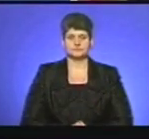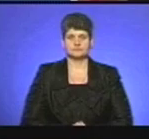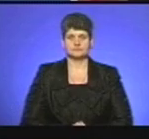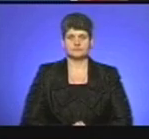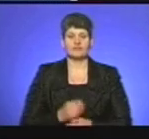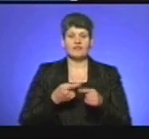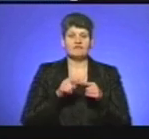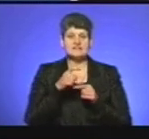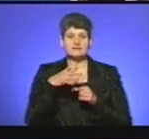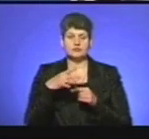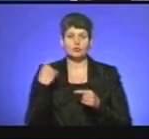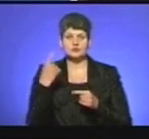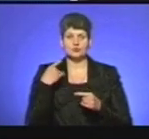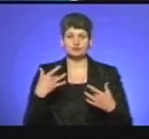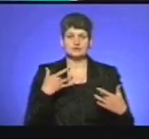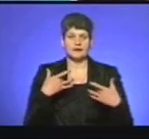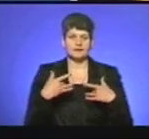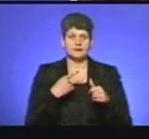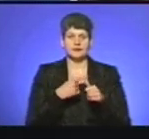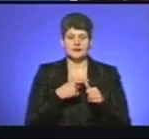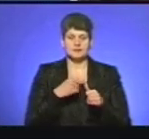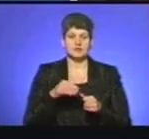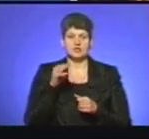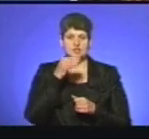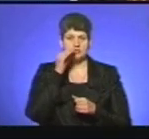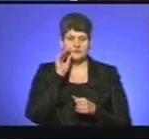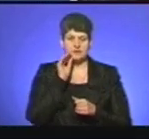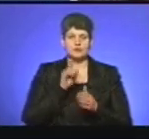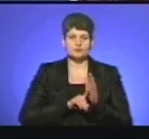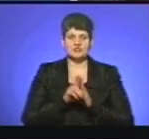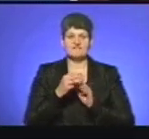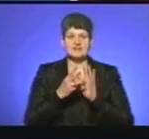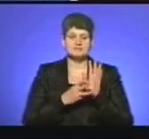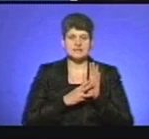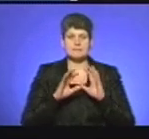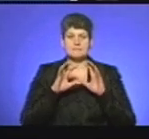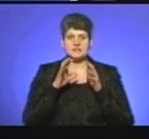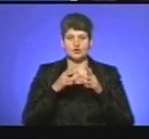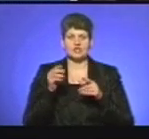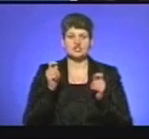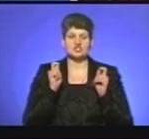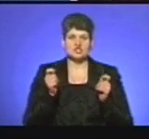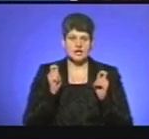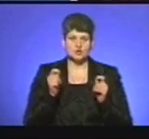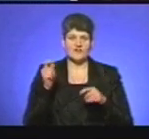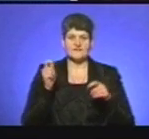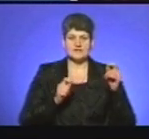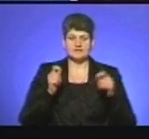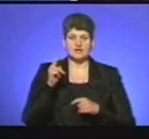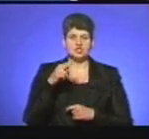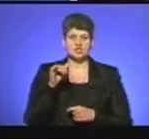У ці хвилини в обласному драматичному театрі імені Тараса Шевченка розпочинається 18-й міжнародний джазовий фестиваль «Джаз Без».